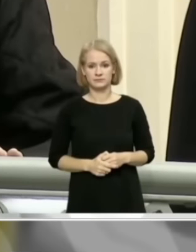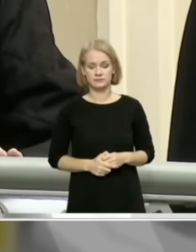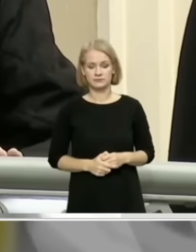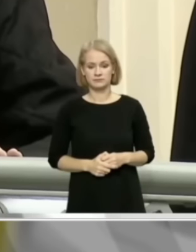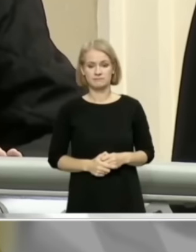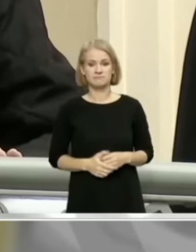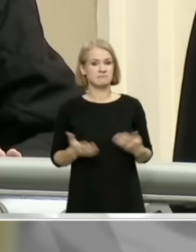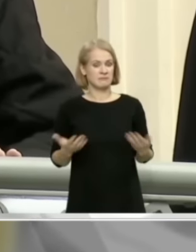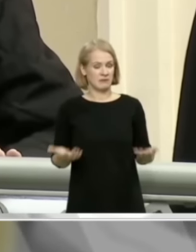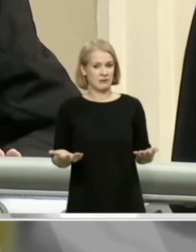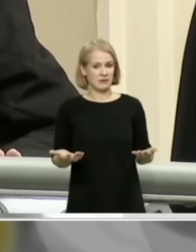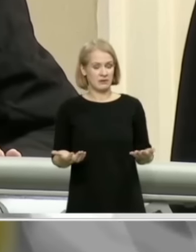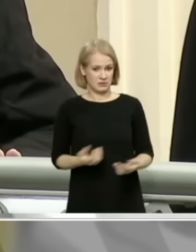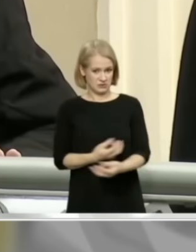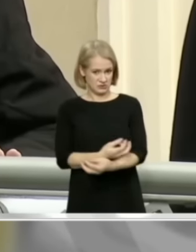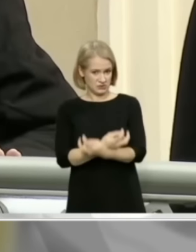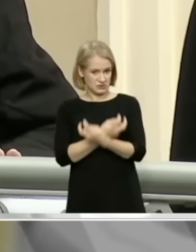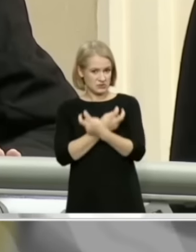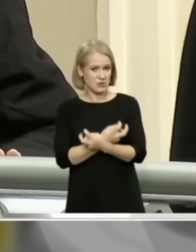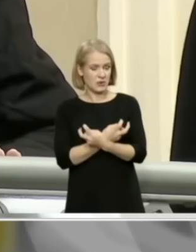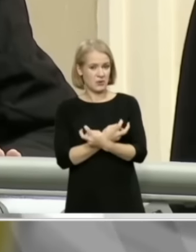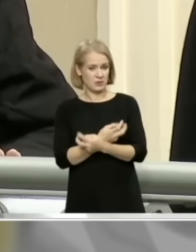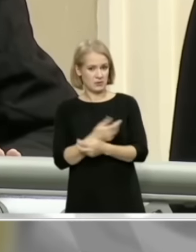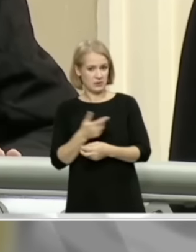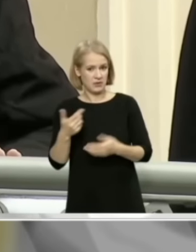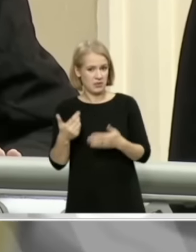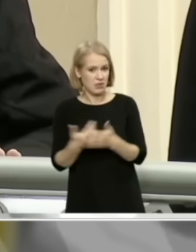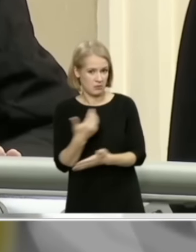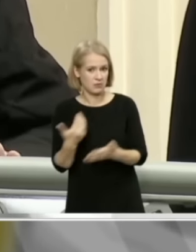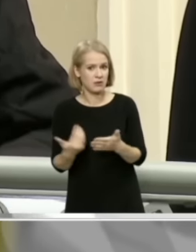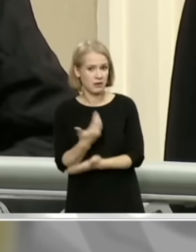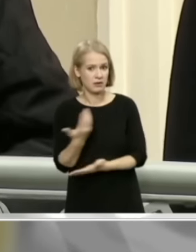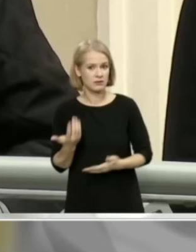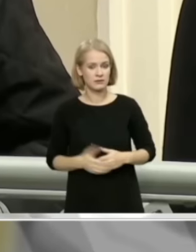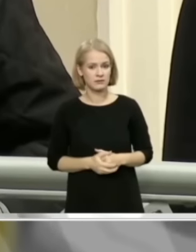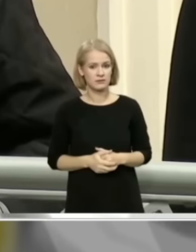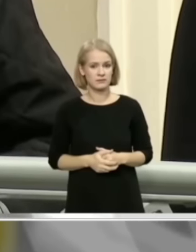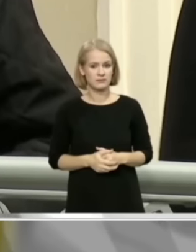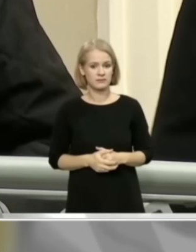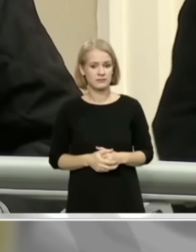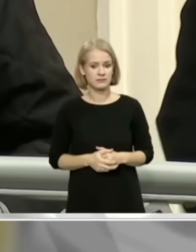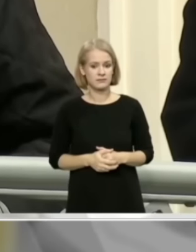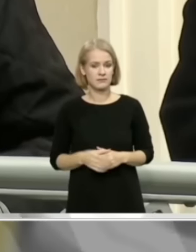Tai žiauri ir reikšminga žinia. Mes galėtumėm